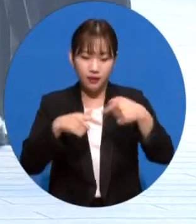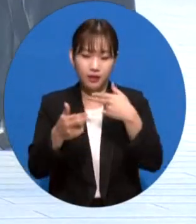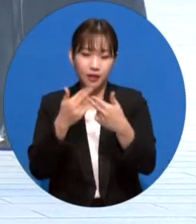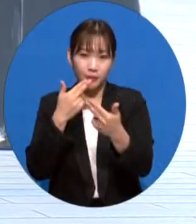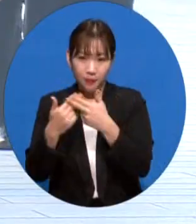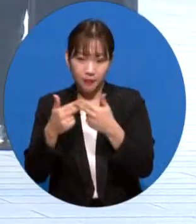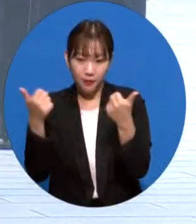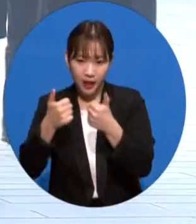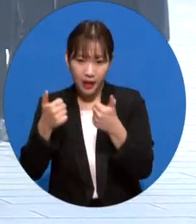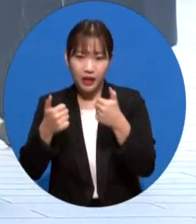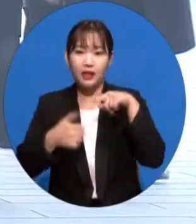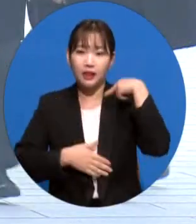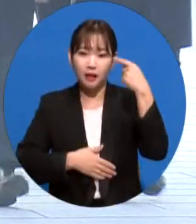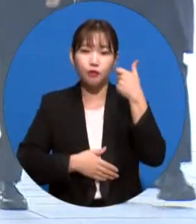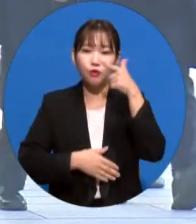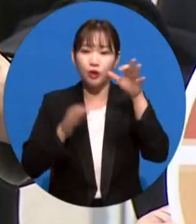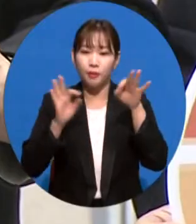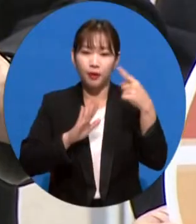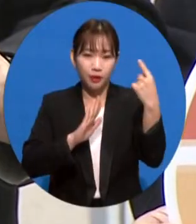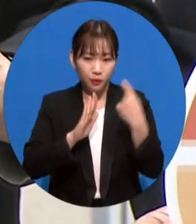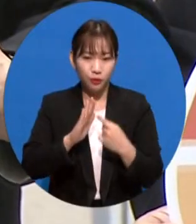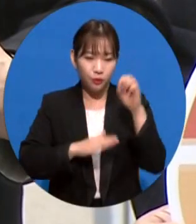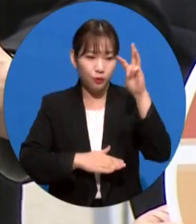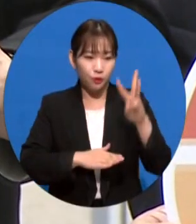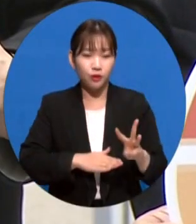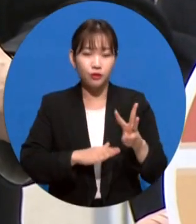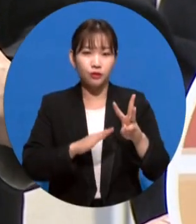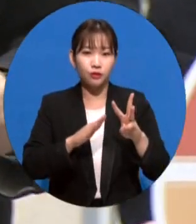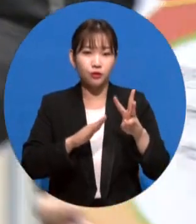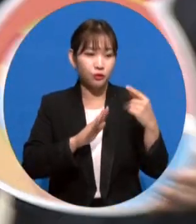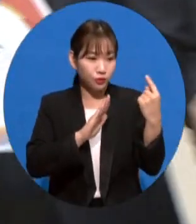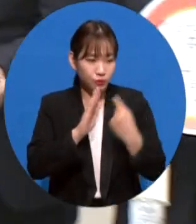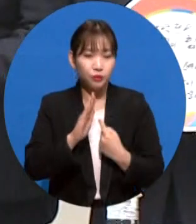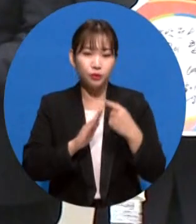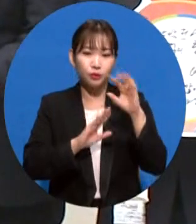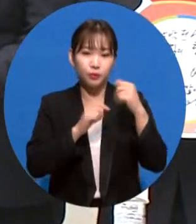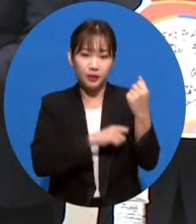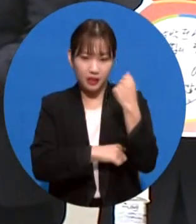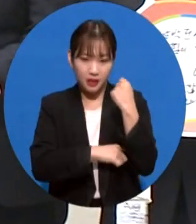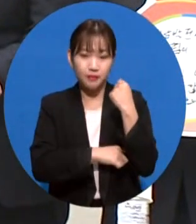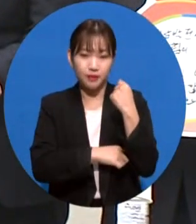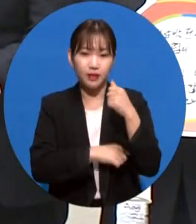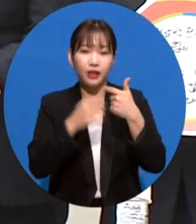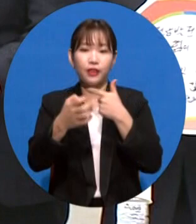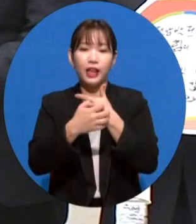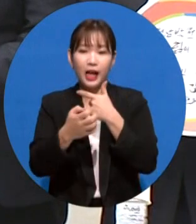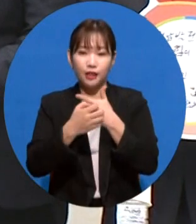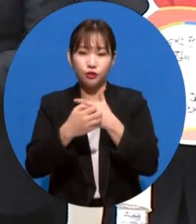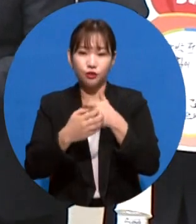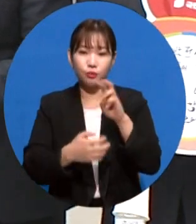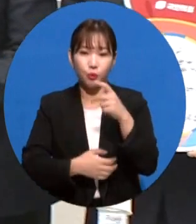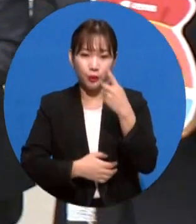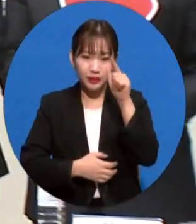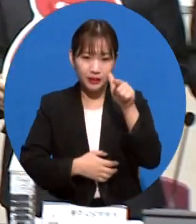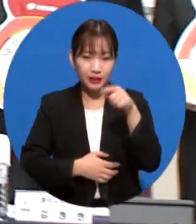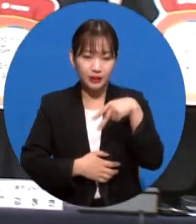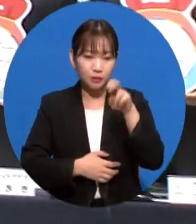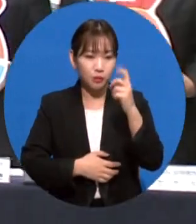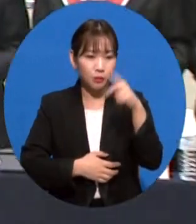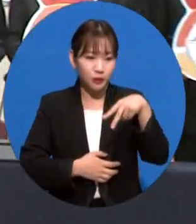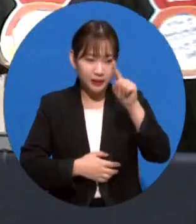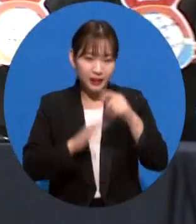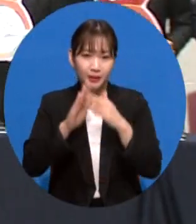이어서 6개월 만에 광주를 찾은 국민의힘 비대위는 이어서 나주 목사고시장을 방문해서 설 민심을 듣는